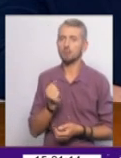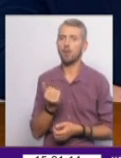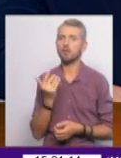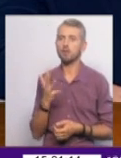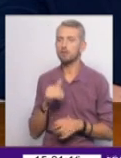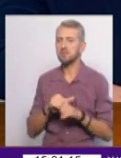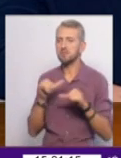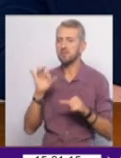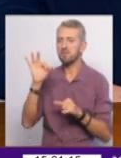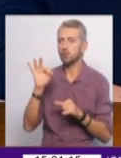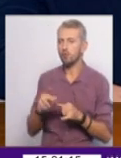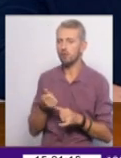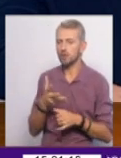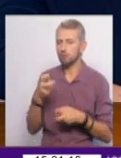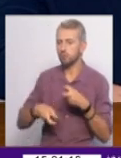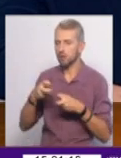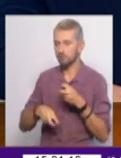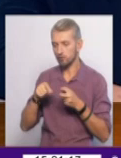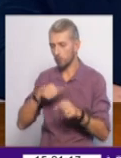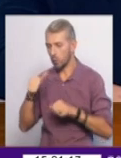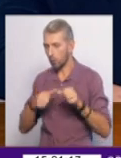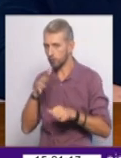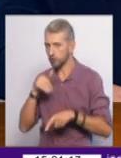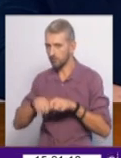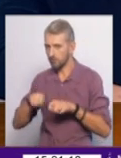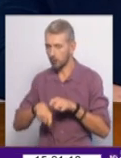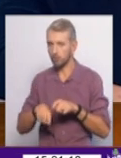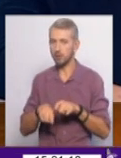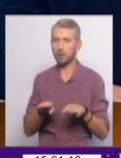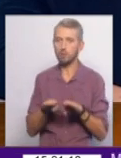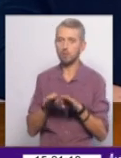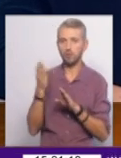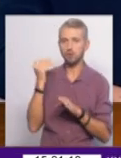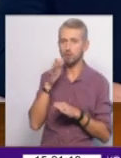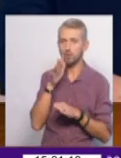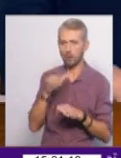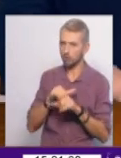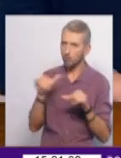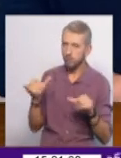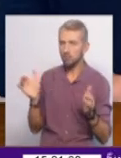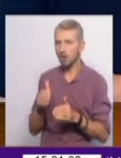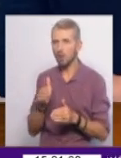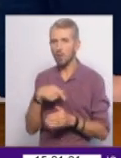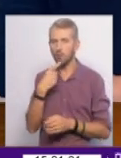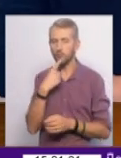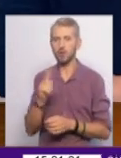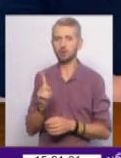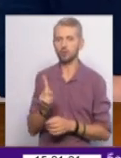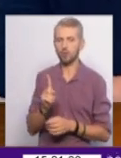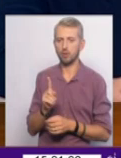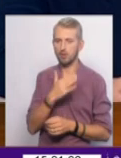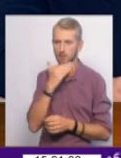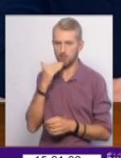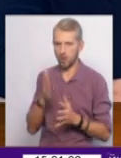кількість поривів цього року під час випробувань порівняно з минулими роками? Тому що говорять про те, що